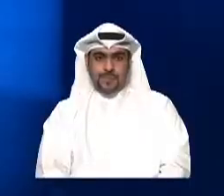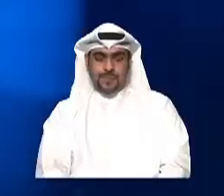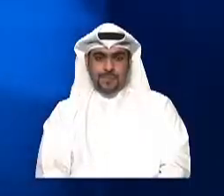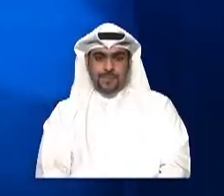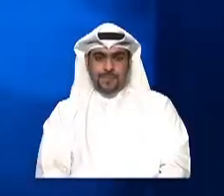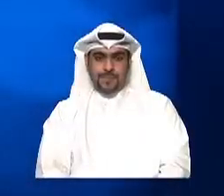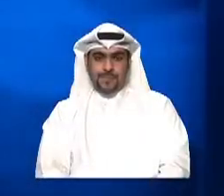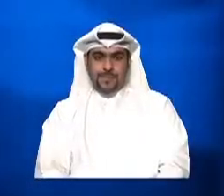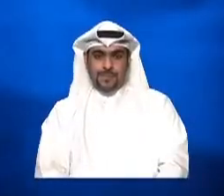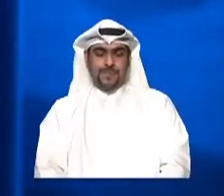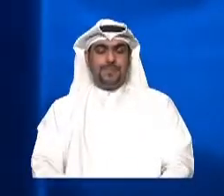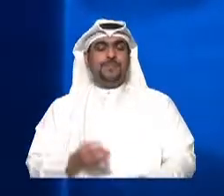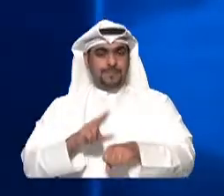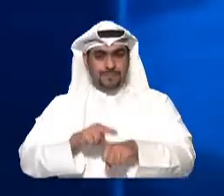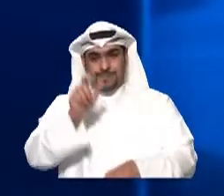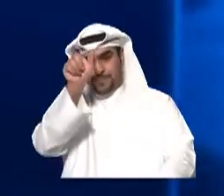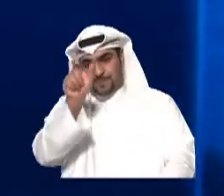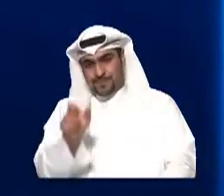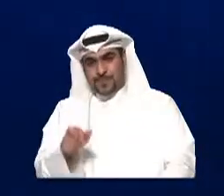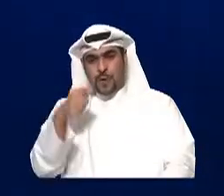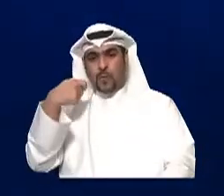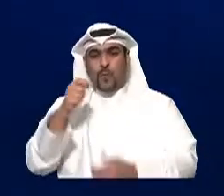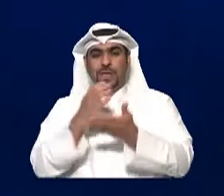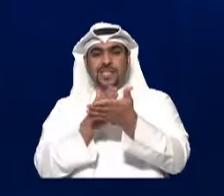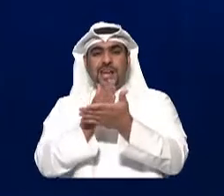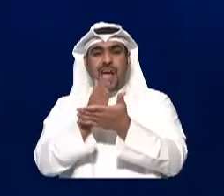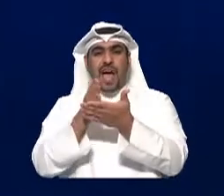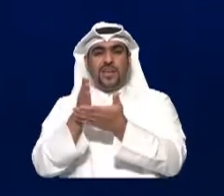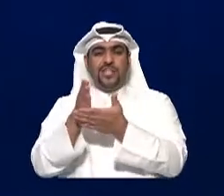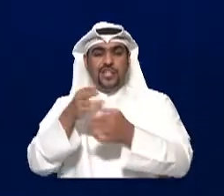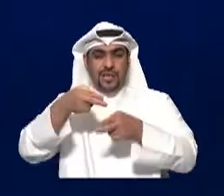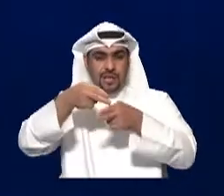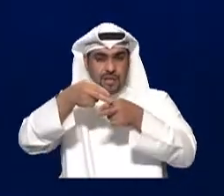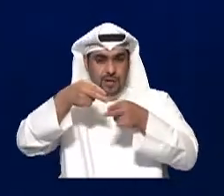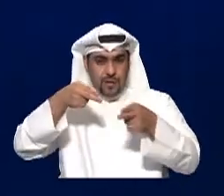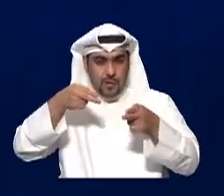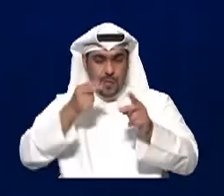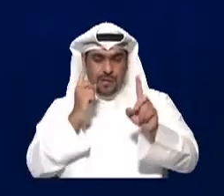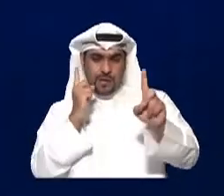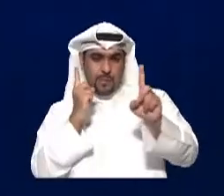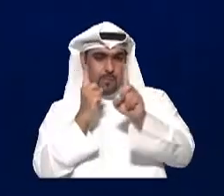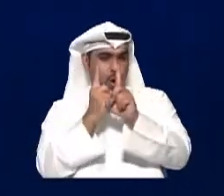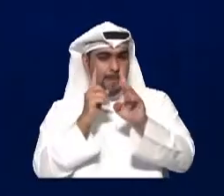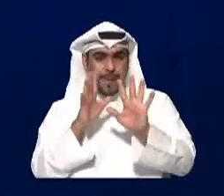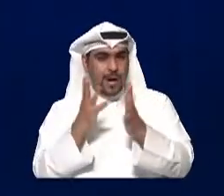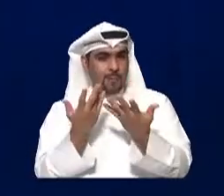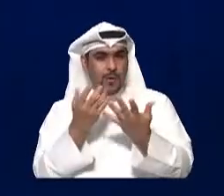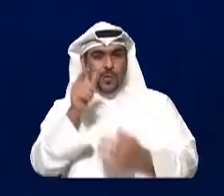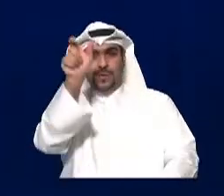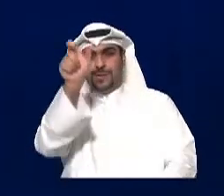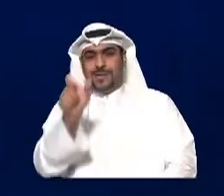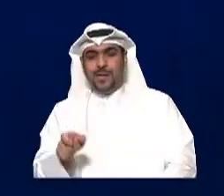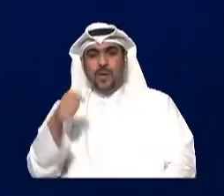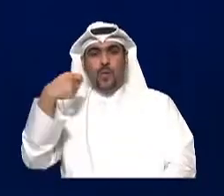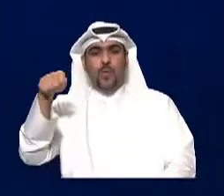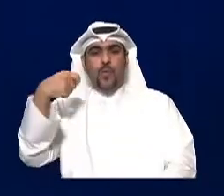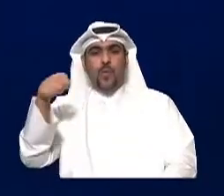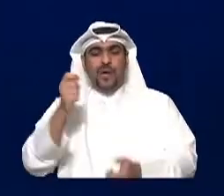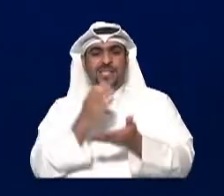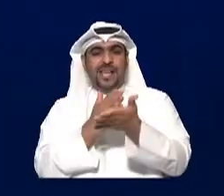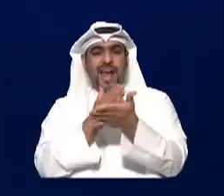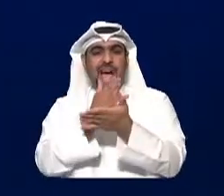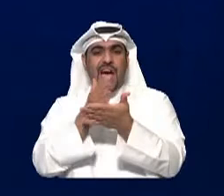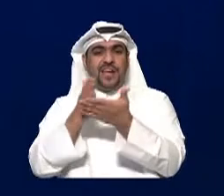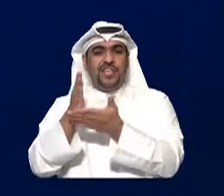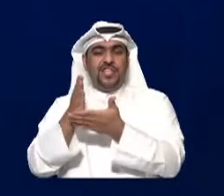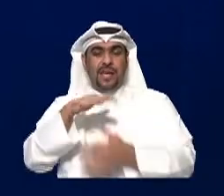كما التقى وزير الخارجية مع وزير خارجية جمهورية بنغلاديش الشعبية الصديقة أبو الكلام